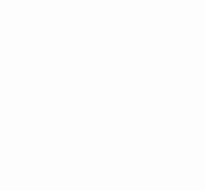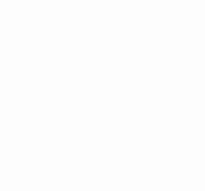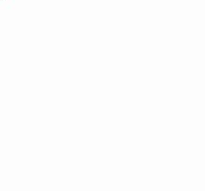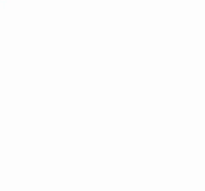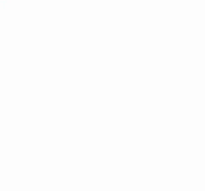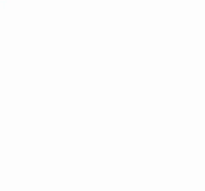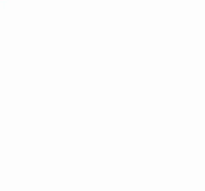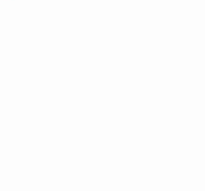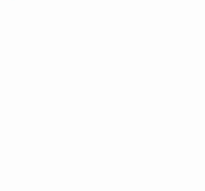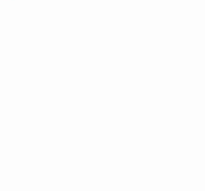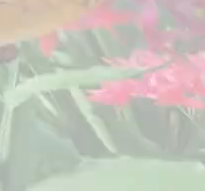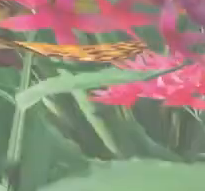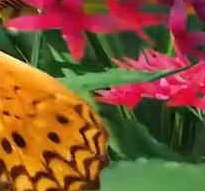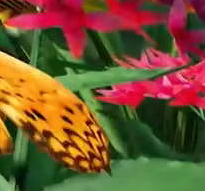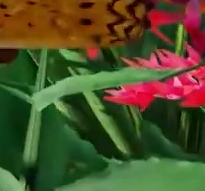TV KPM.